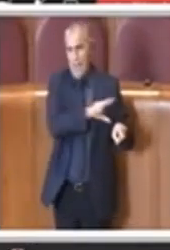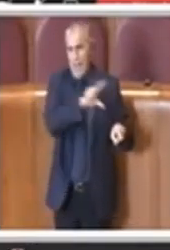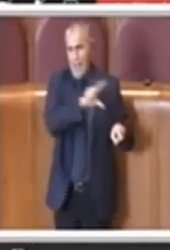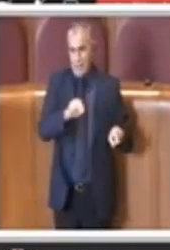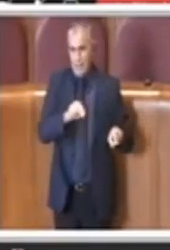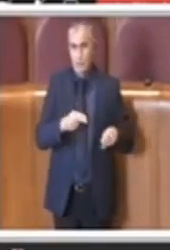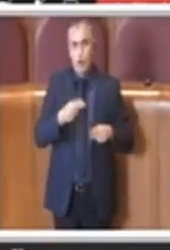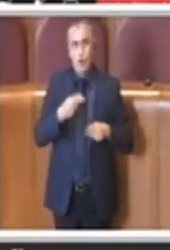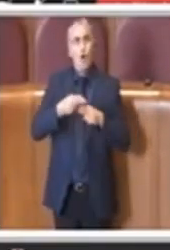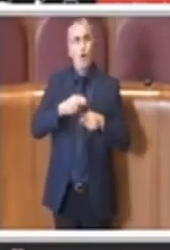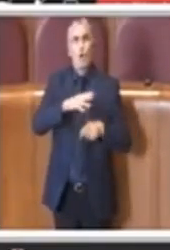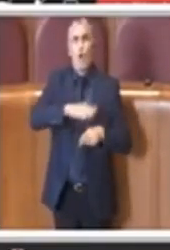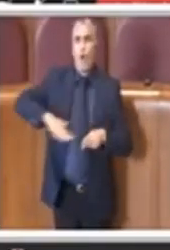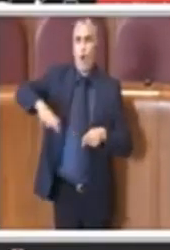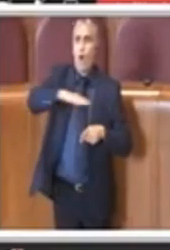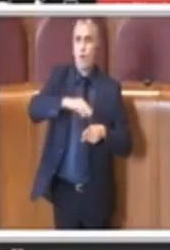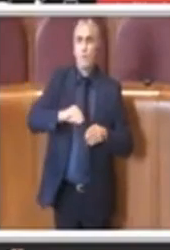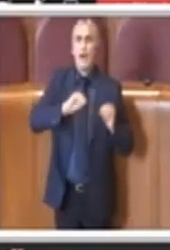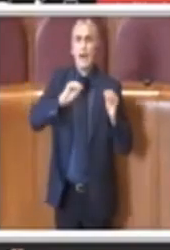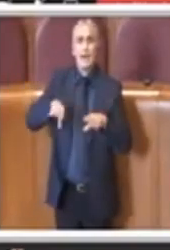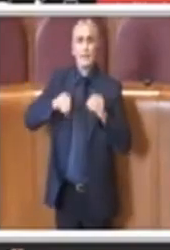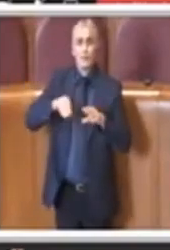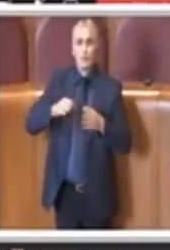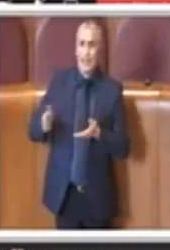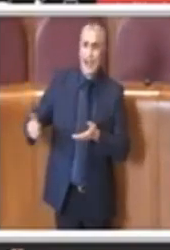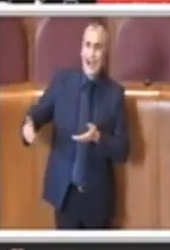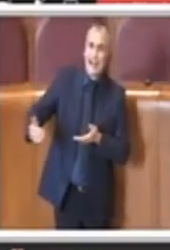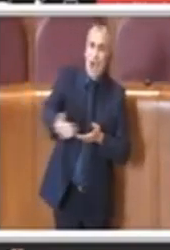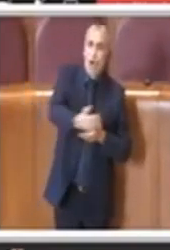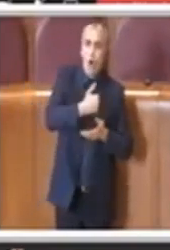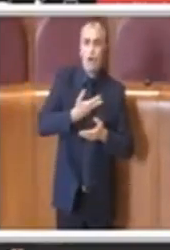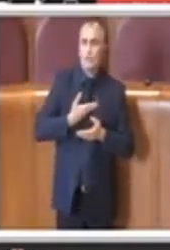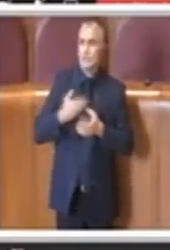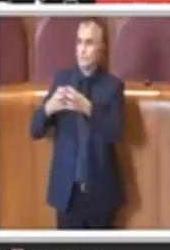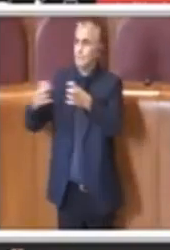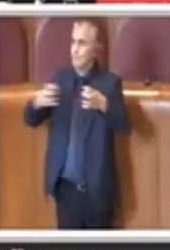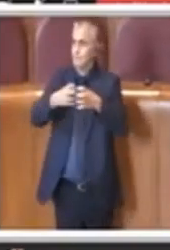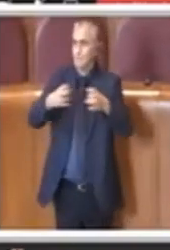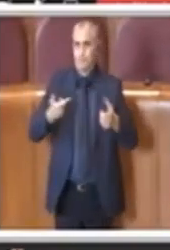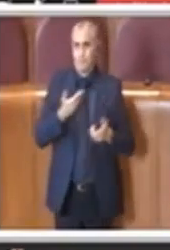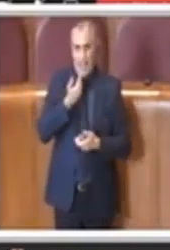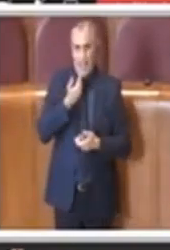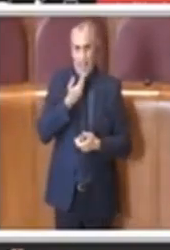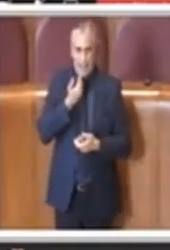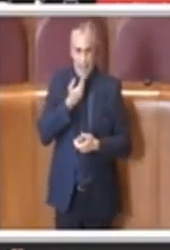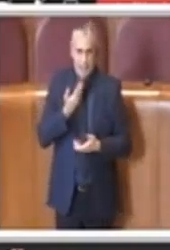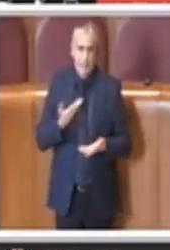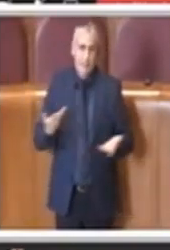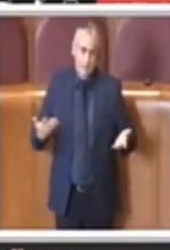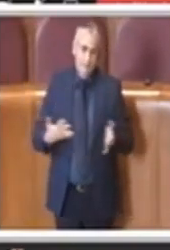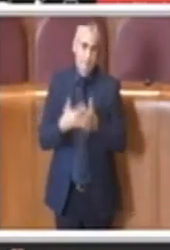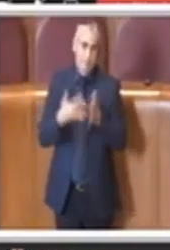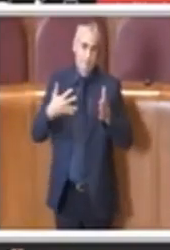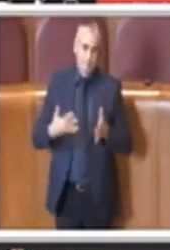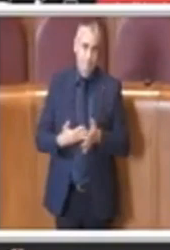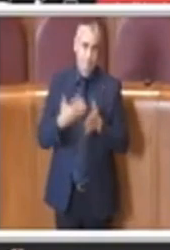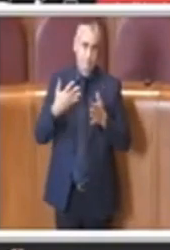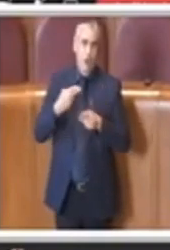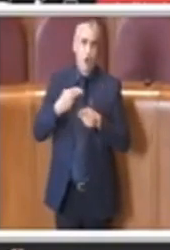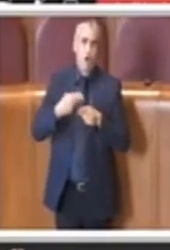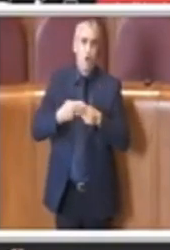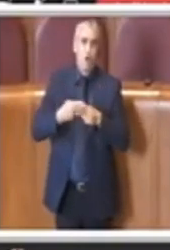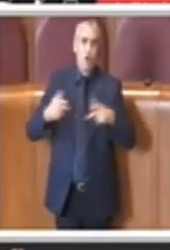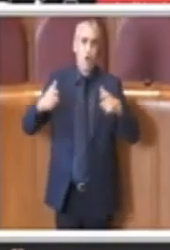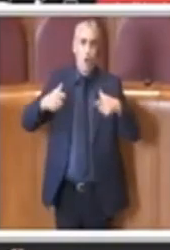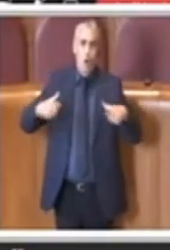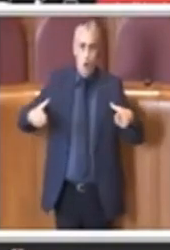non vive di un impianto appunto di infrastrutture utili e appunto in grado di